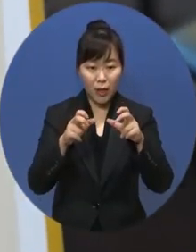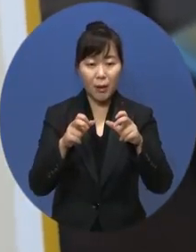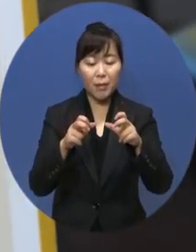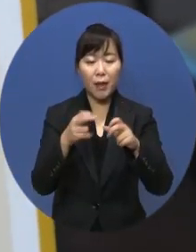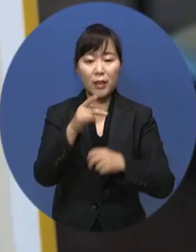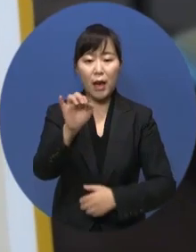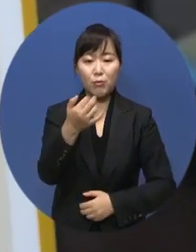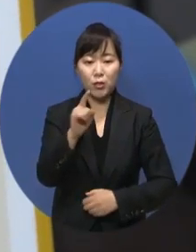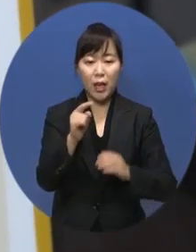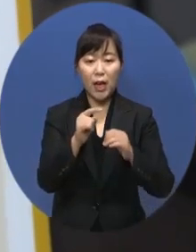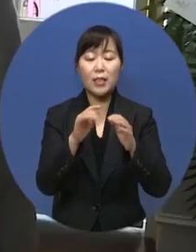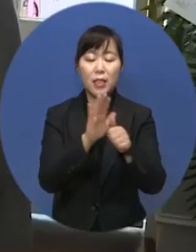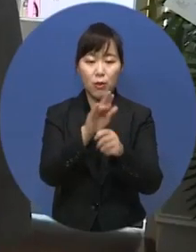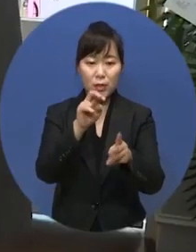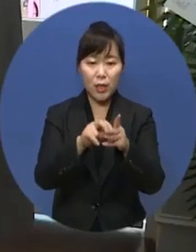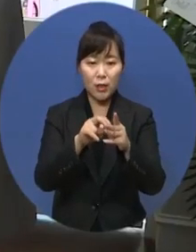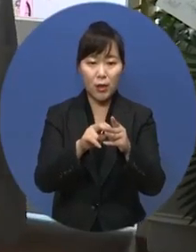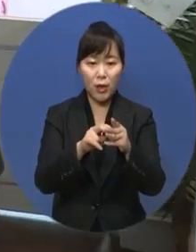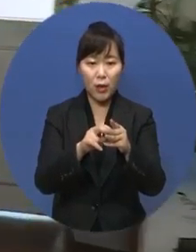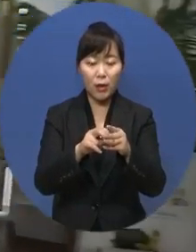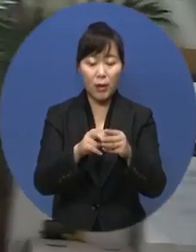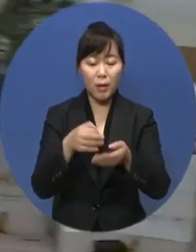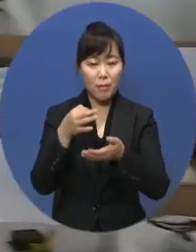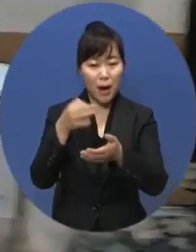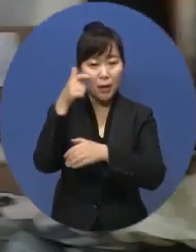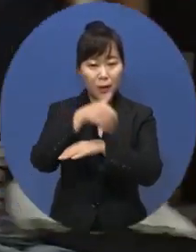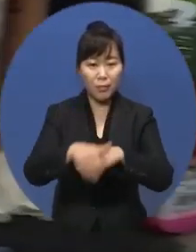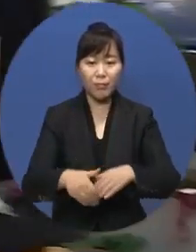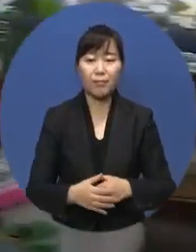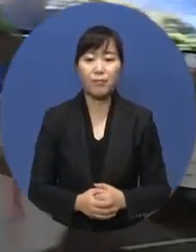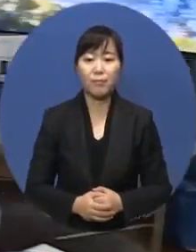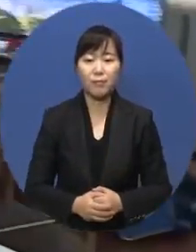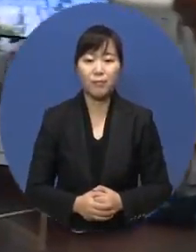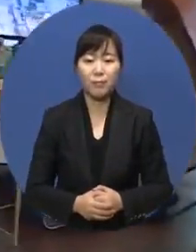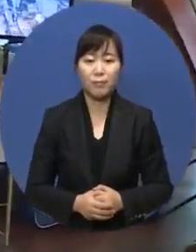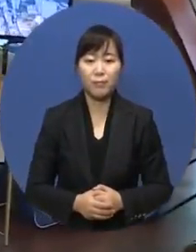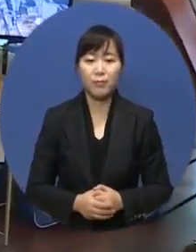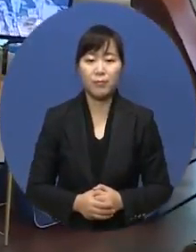전달될 예정입니다. 복지TV 뉴스 박성용입니다.